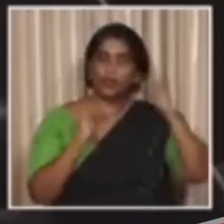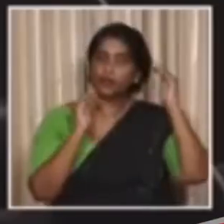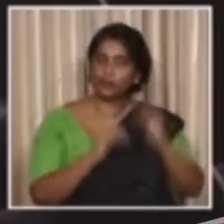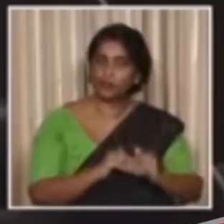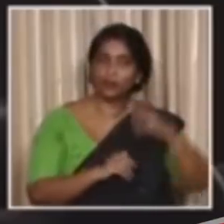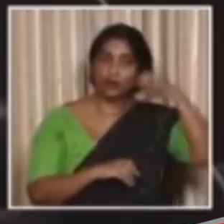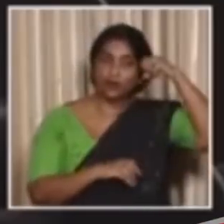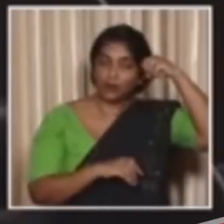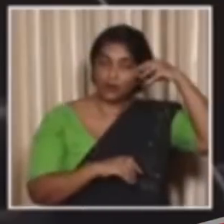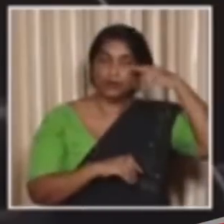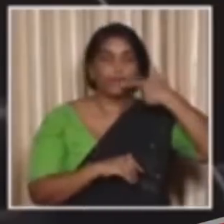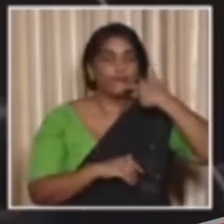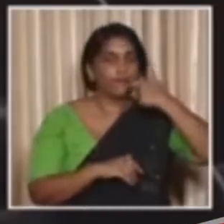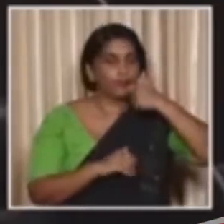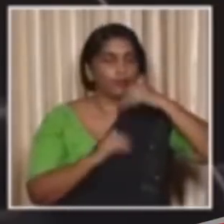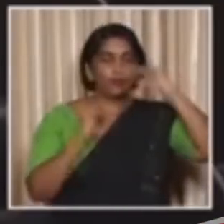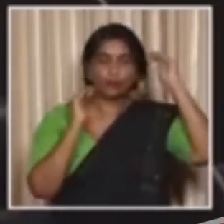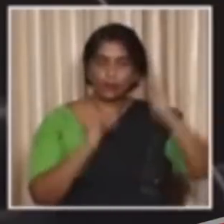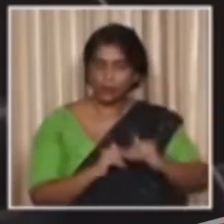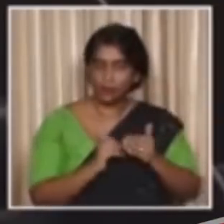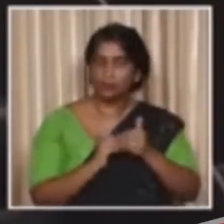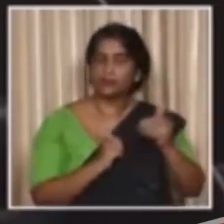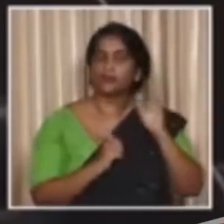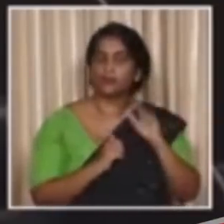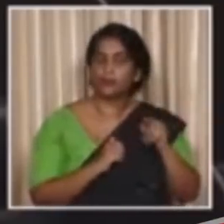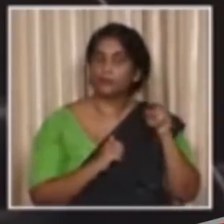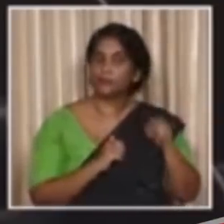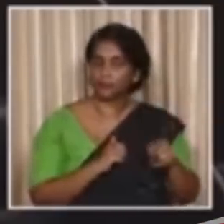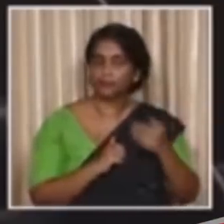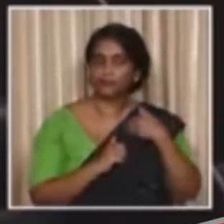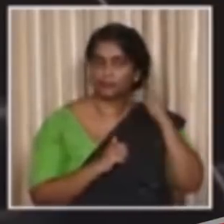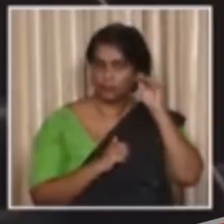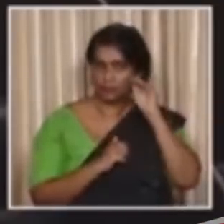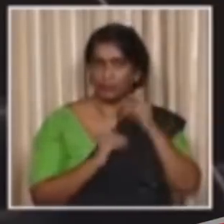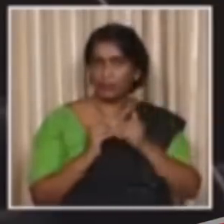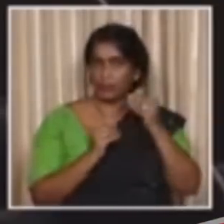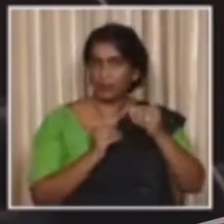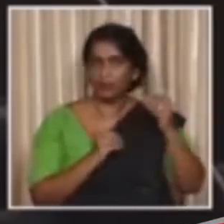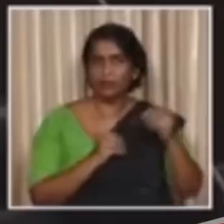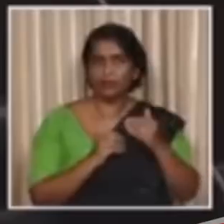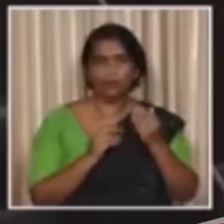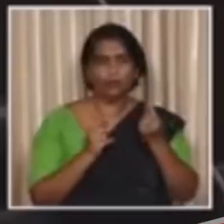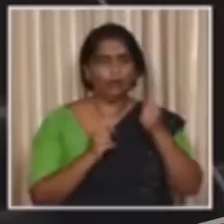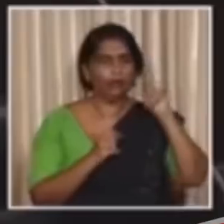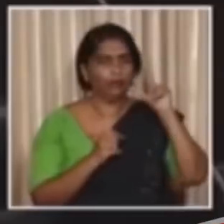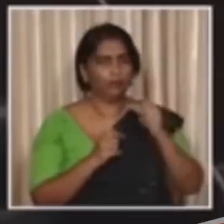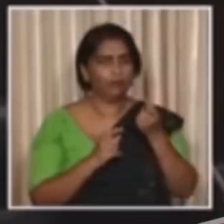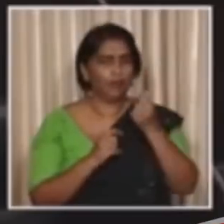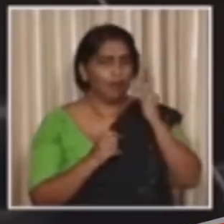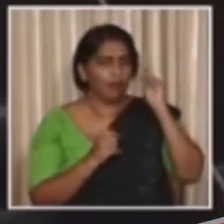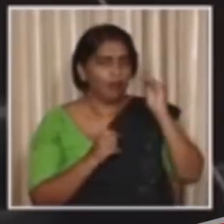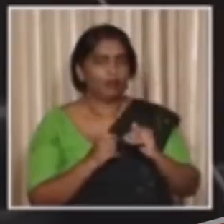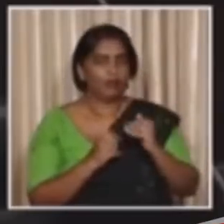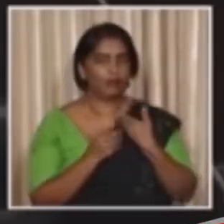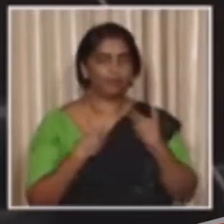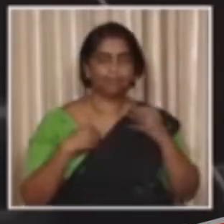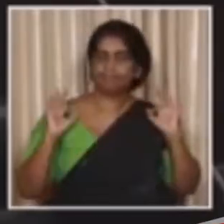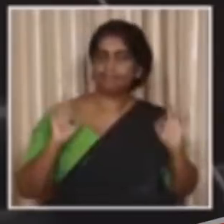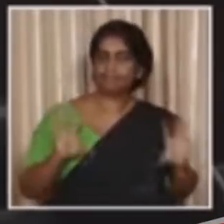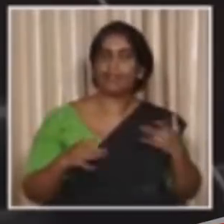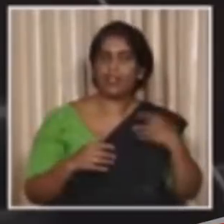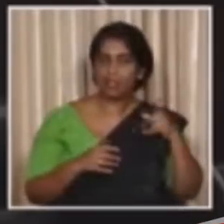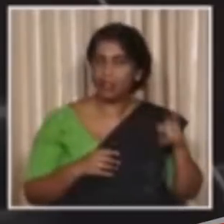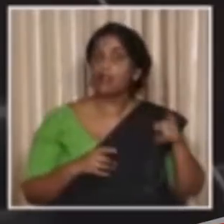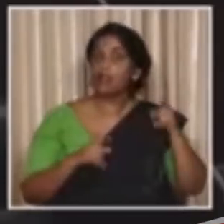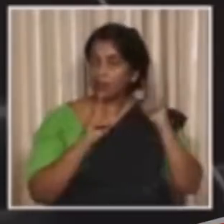ජල විදුලිය හොදට පාවිච්චි කරන්න පුළුවන්කම ලැබුණත් දැන් අපිට ආරංචි තව ටික දවසකින් බොහොම සොච්චන් මිලාඩු කිරීමක් කරලා අත බිඳ ගන්න හදනවා කියලා.